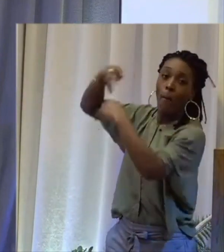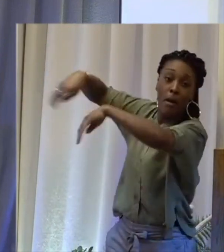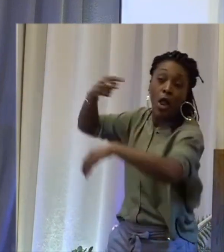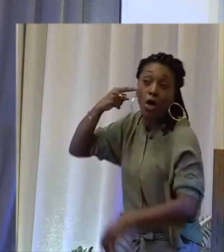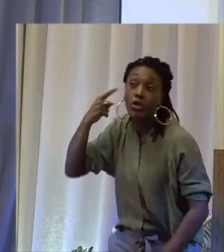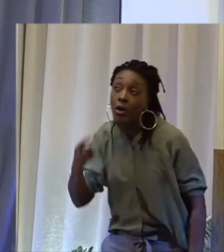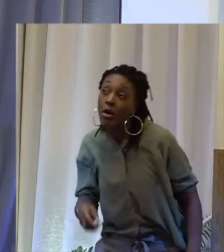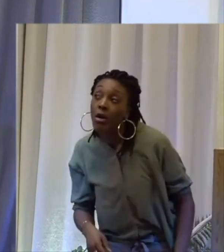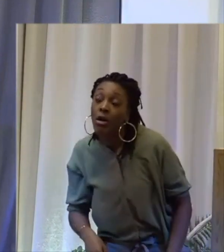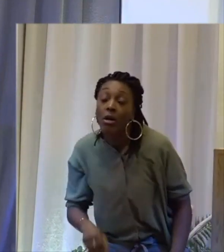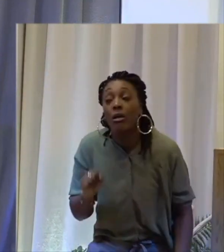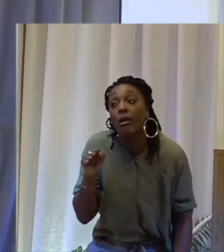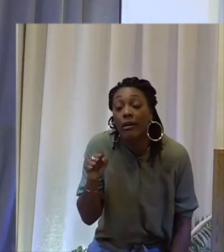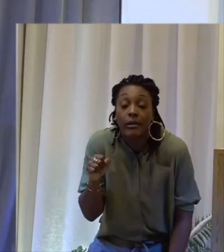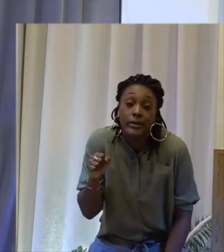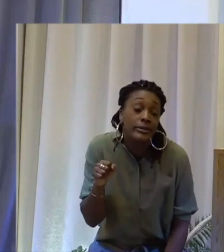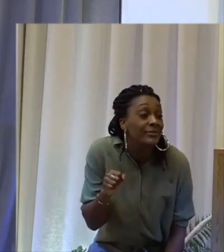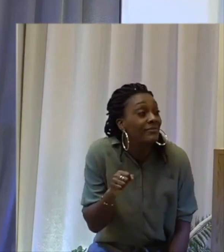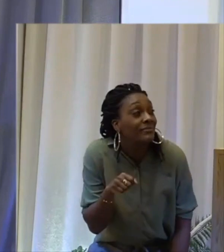entend juste, mais elle ne voit rien.